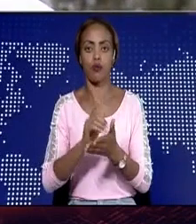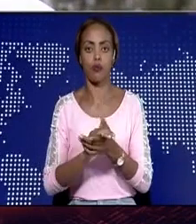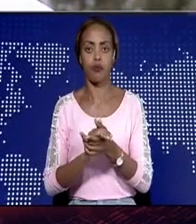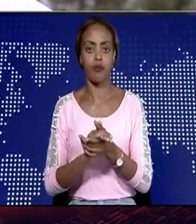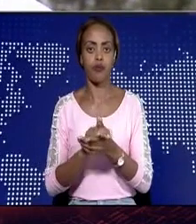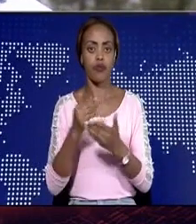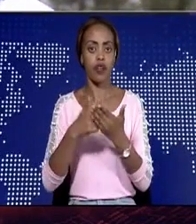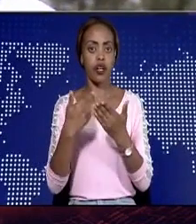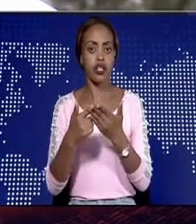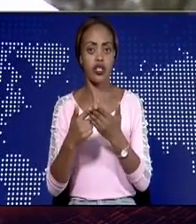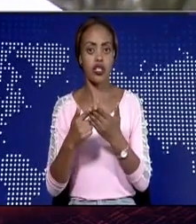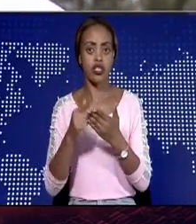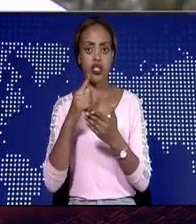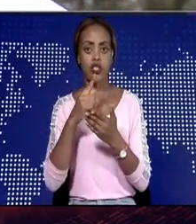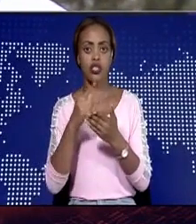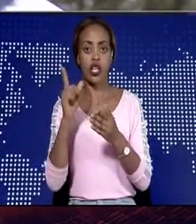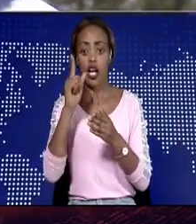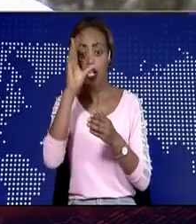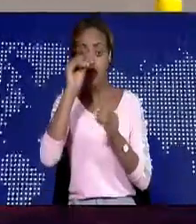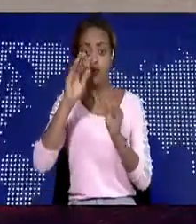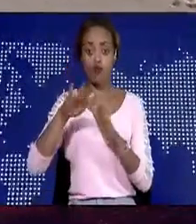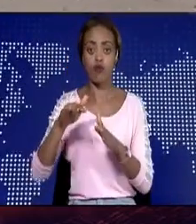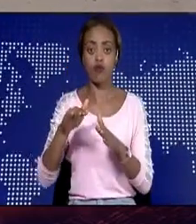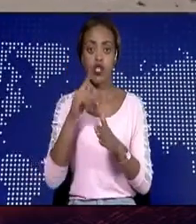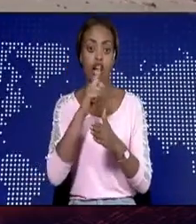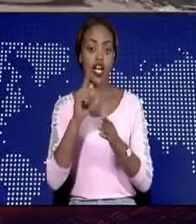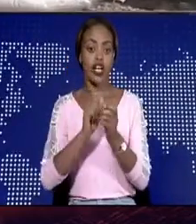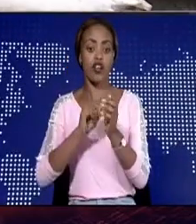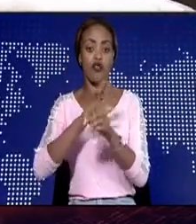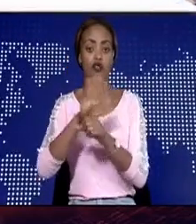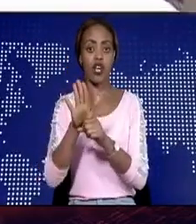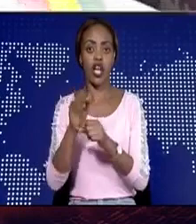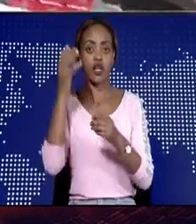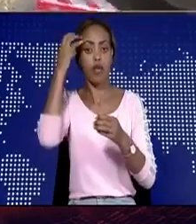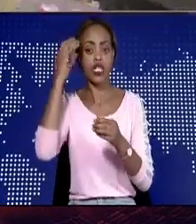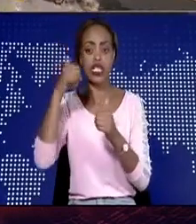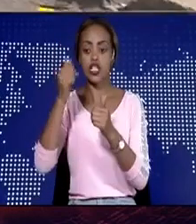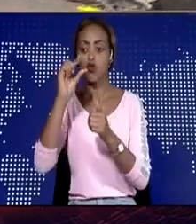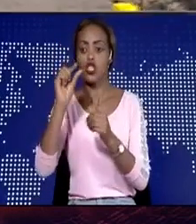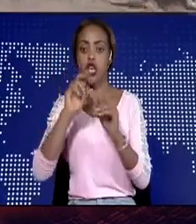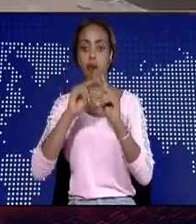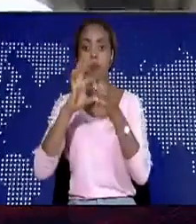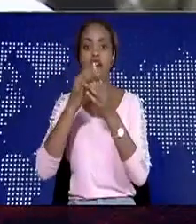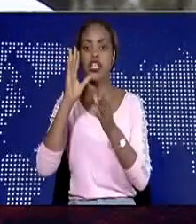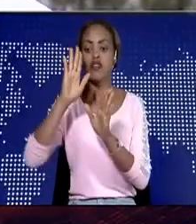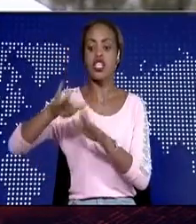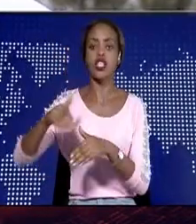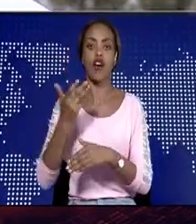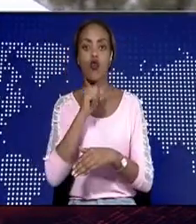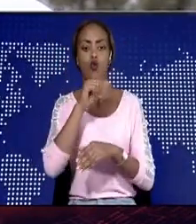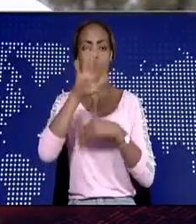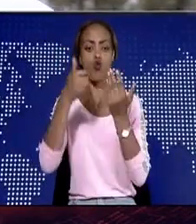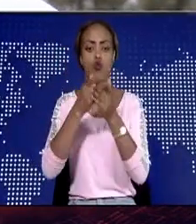بشتا لكلام ميتا ولا منجس ميتا ولا ما نميتا ولا. لو بدأ فيروس كورونا نمنجس تيخو نستوى السنة محبر سوي الخاز قد فا يكون كل محبر